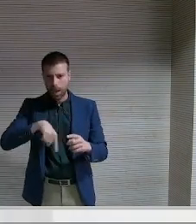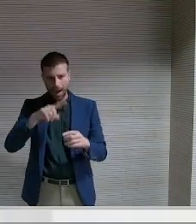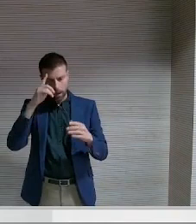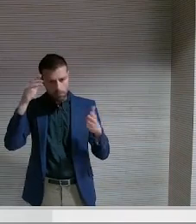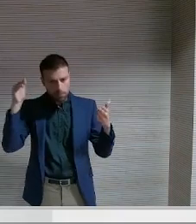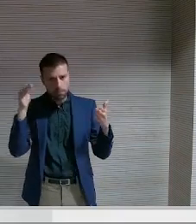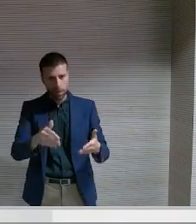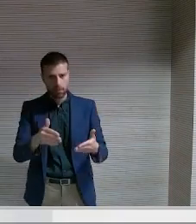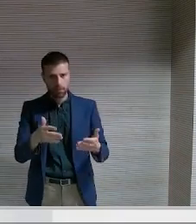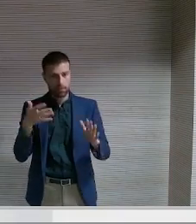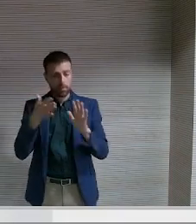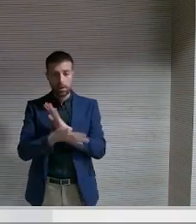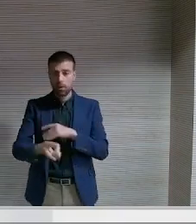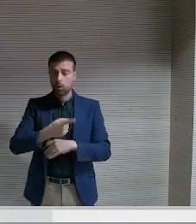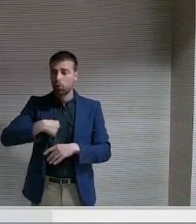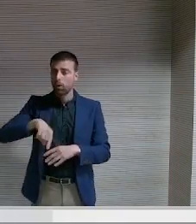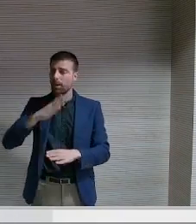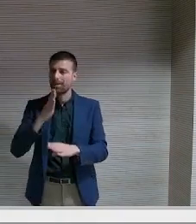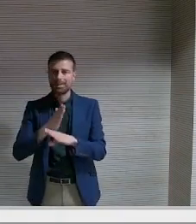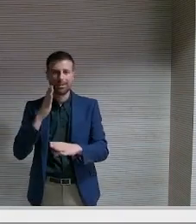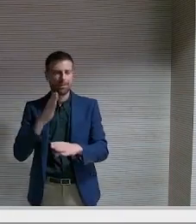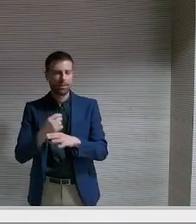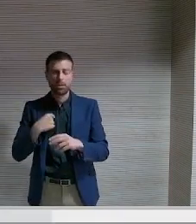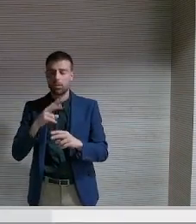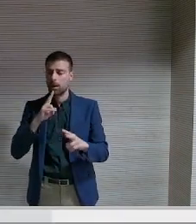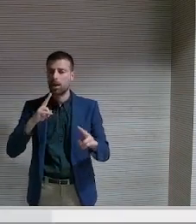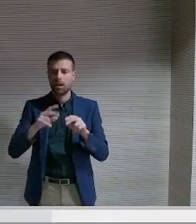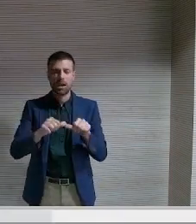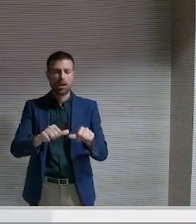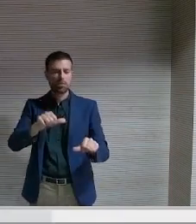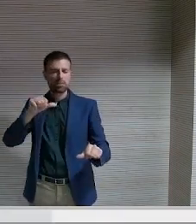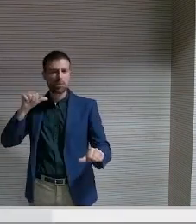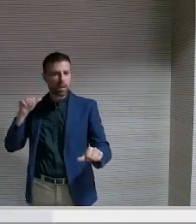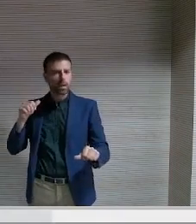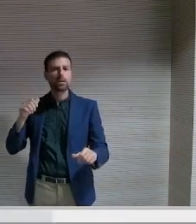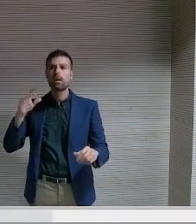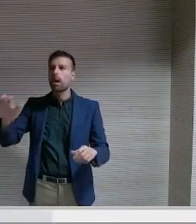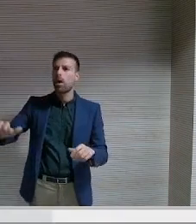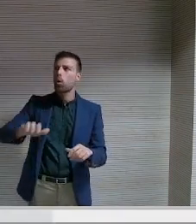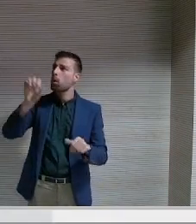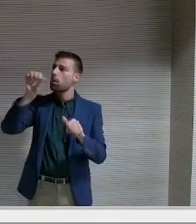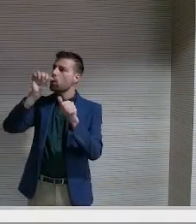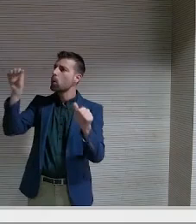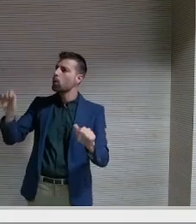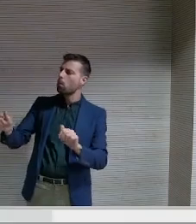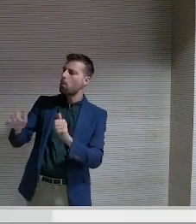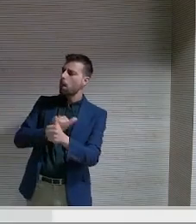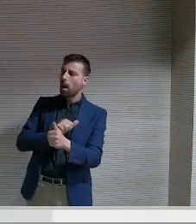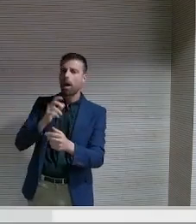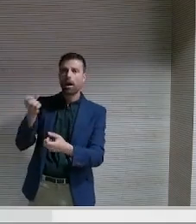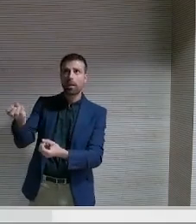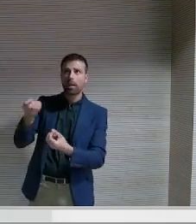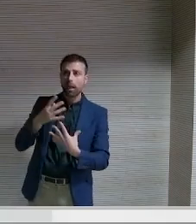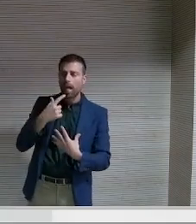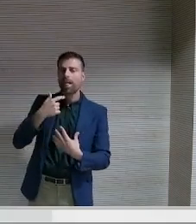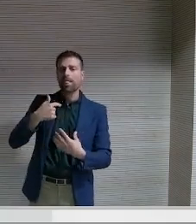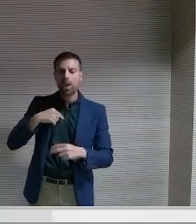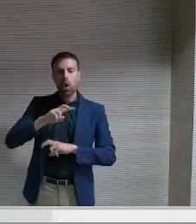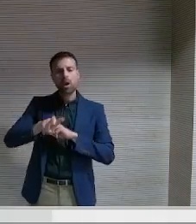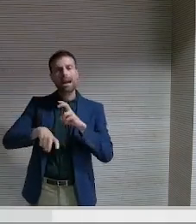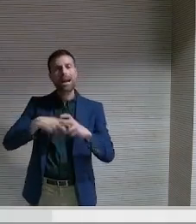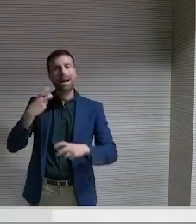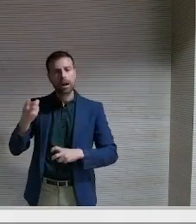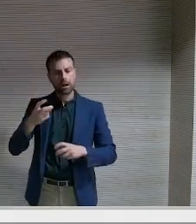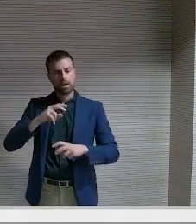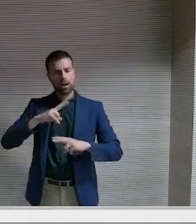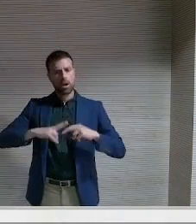aquest sentit, nosaltres sempre hem dit que connectem perfectament amb un discurs europeu que ens parla de reindustrialització, és el que estem fent i les xifres, des